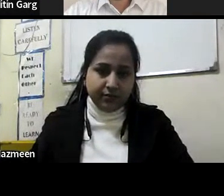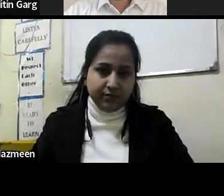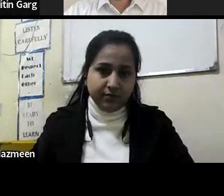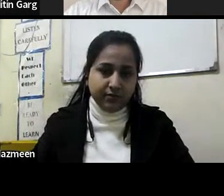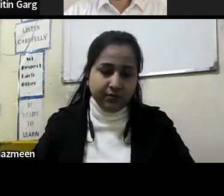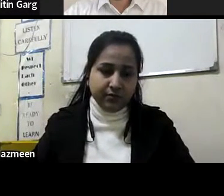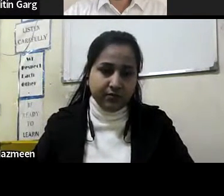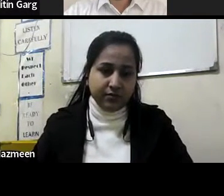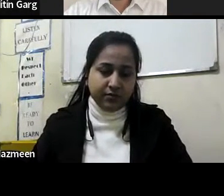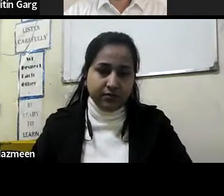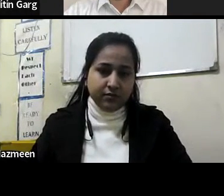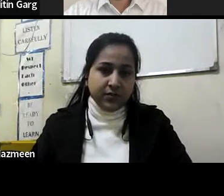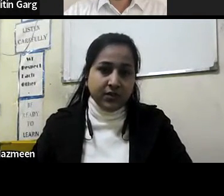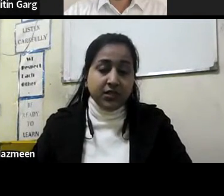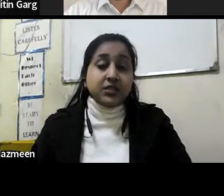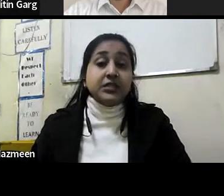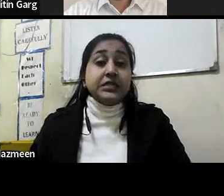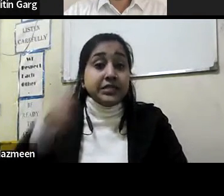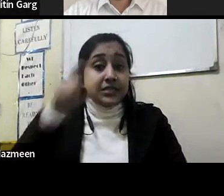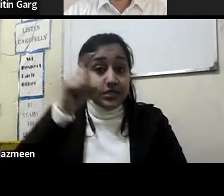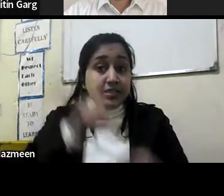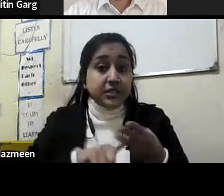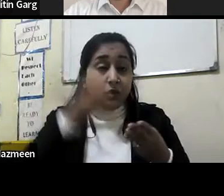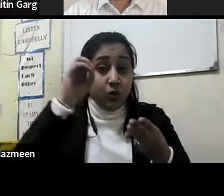हम सीईओ, सीओ, सीएफओज